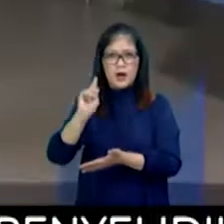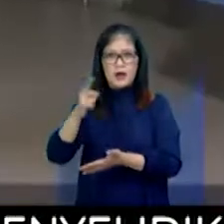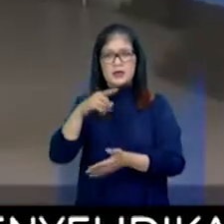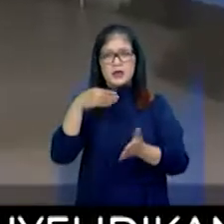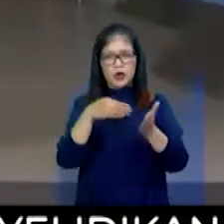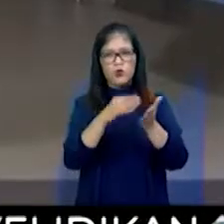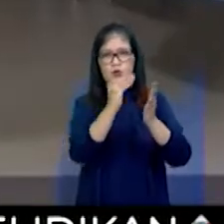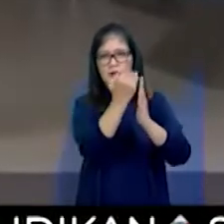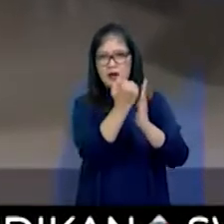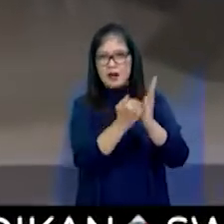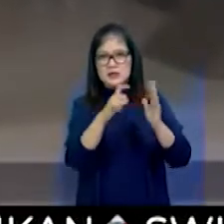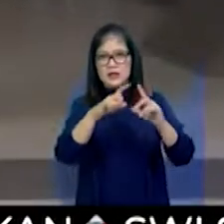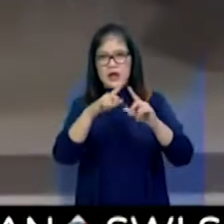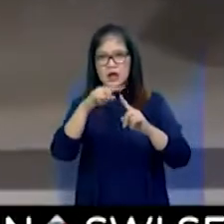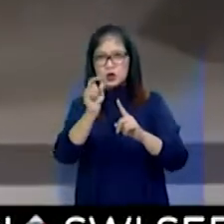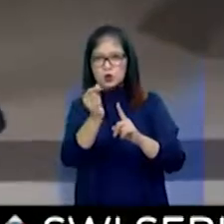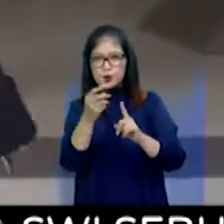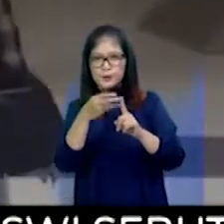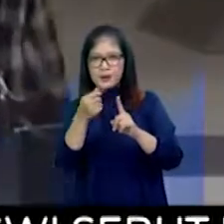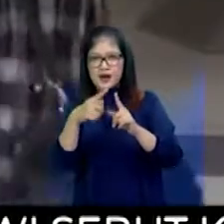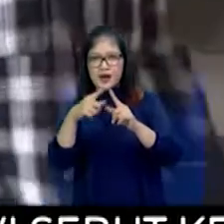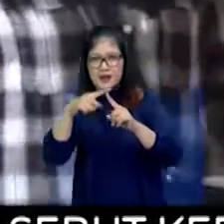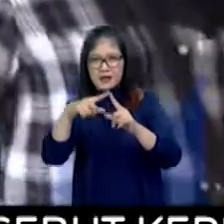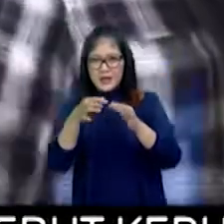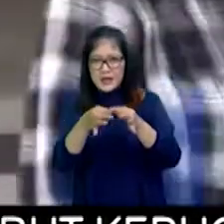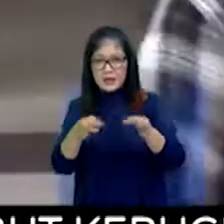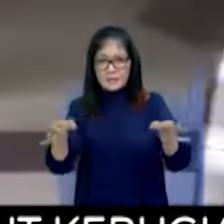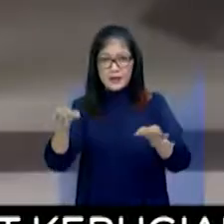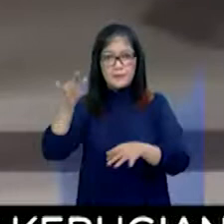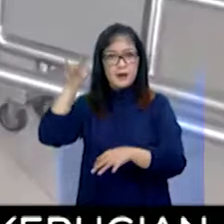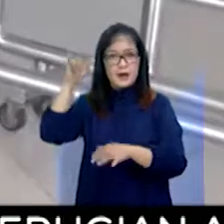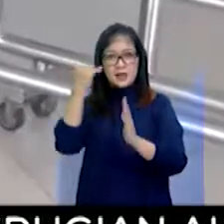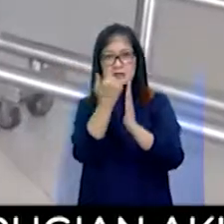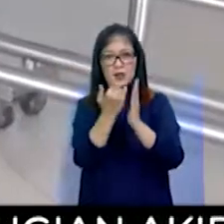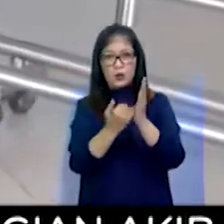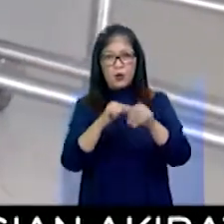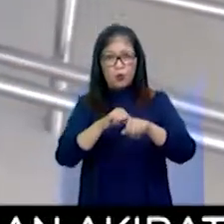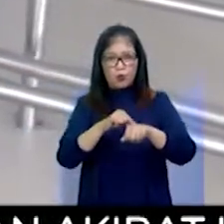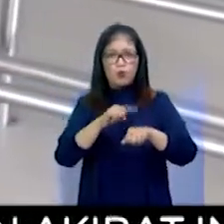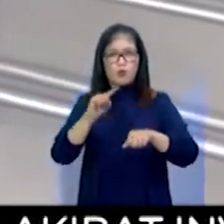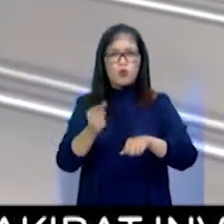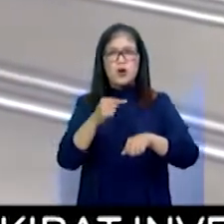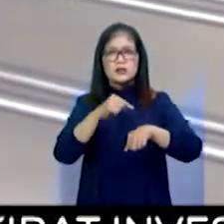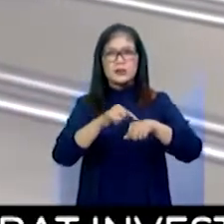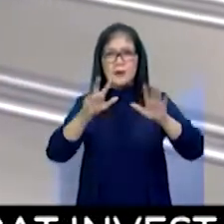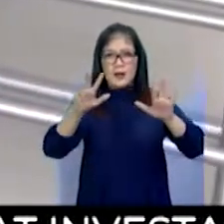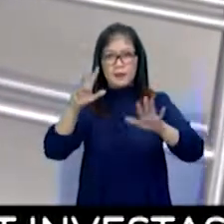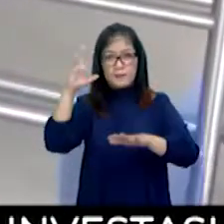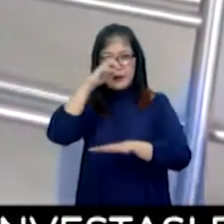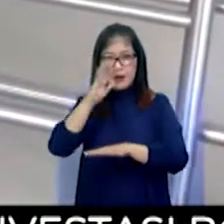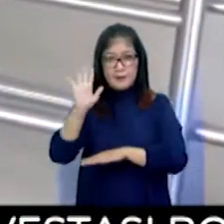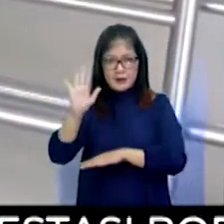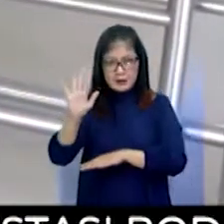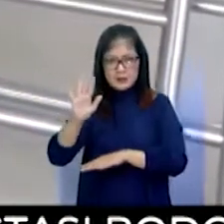penyepian. Pengelola bandara melayani jadwal penerbangan terakhir hingga pukul 20 Wita Rabu malam. Selama penghentian sementara,